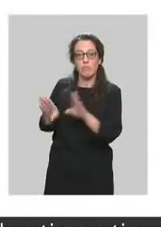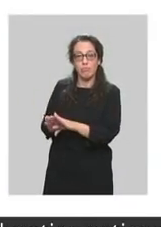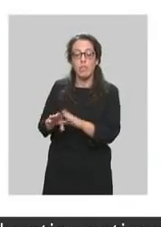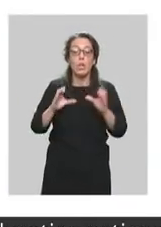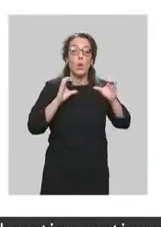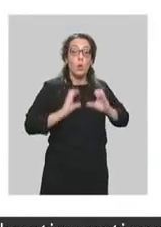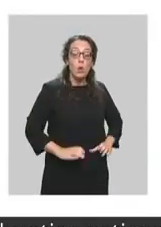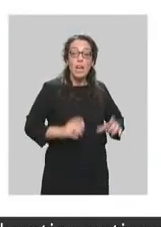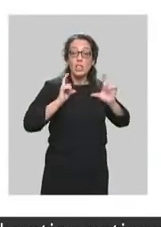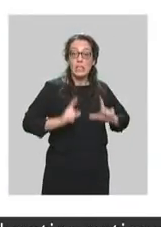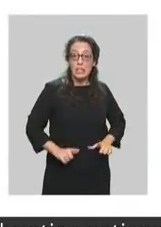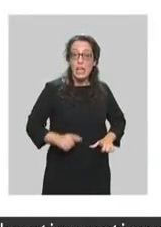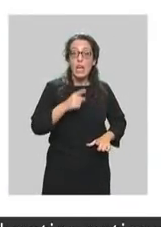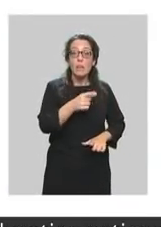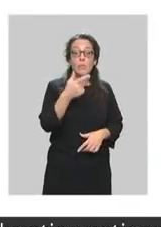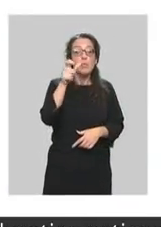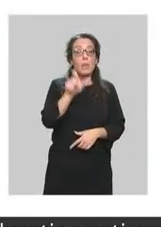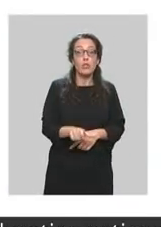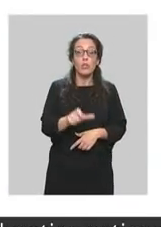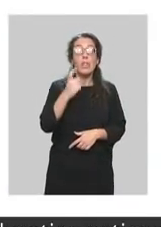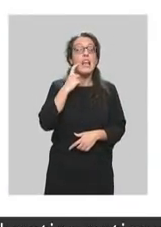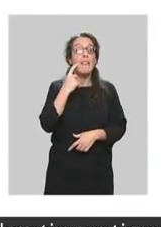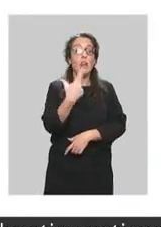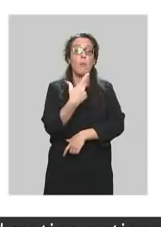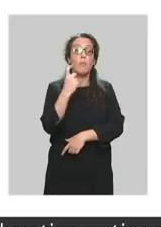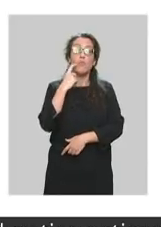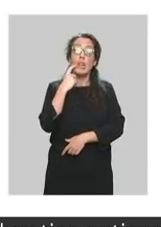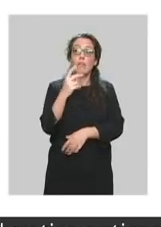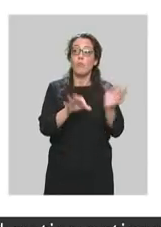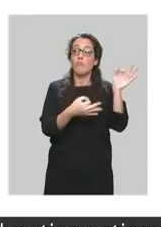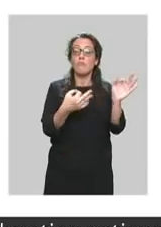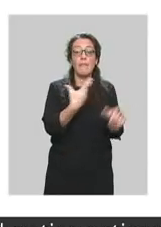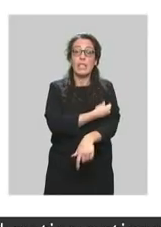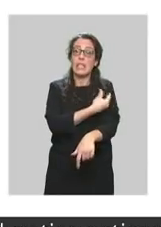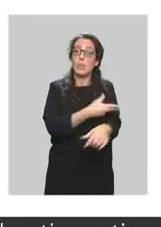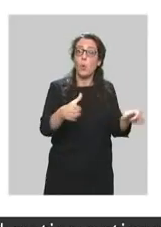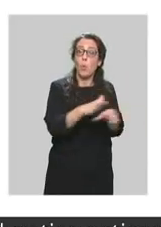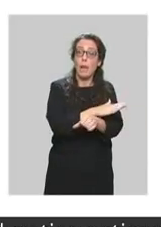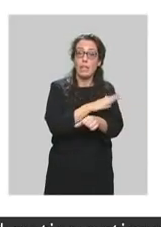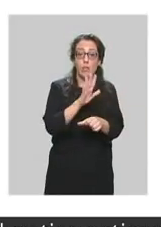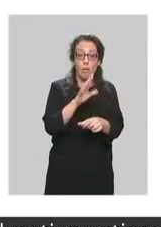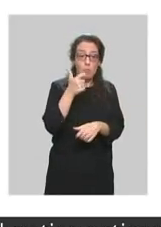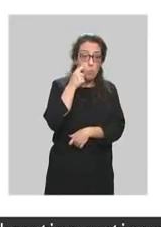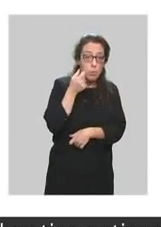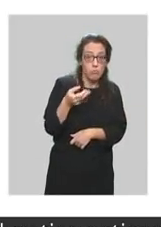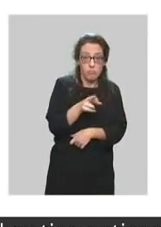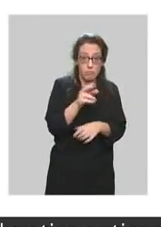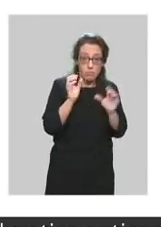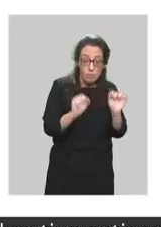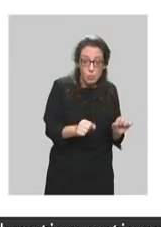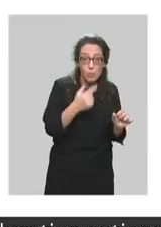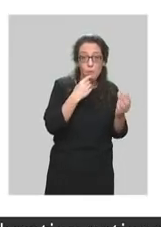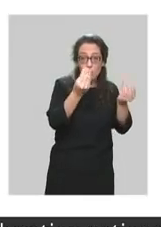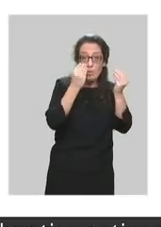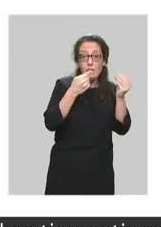lycée, les élèves justifiant d'une vaccination complète poursuivent leurs cours en présence et les contacts à risque sans vaccination